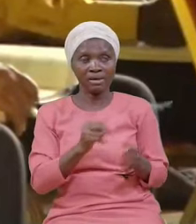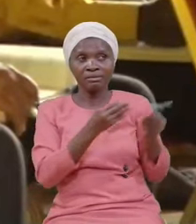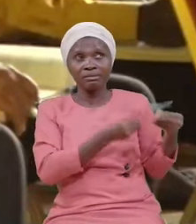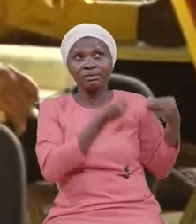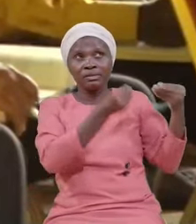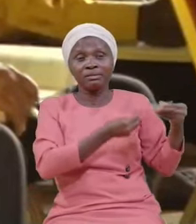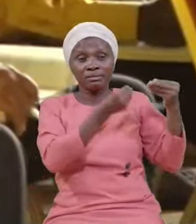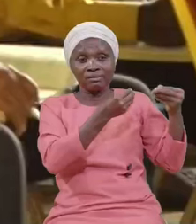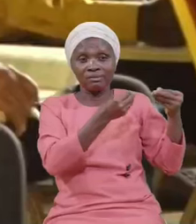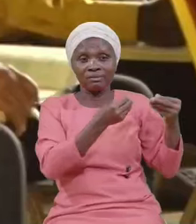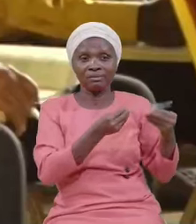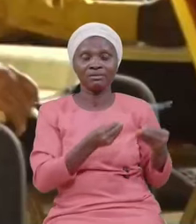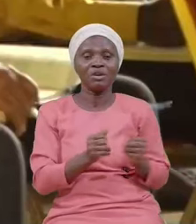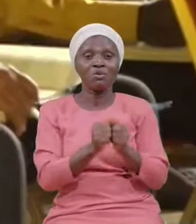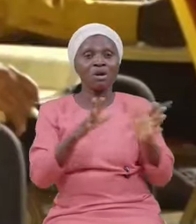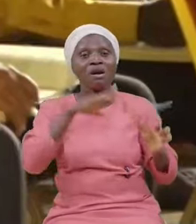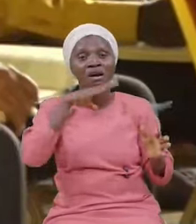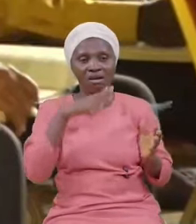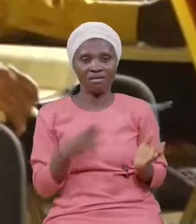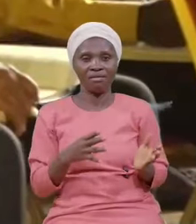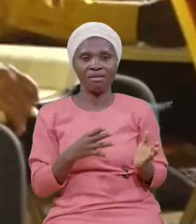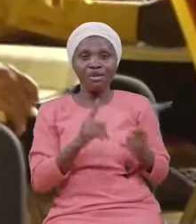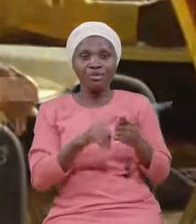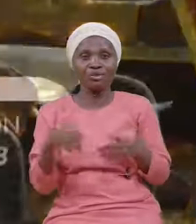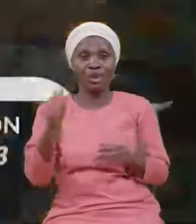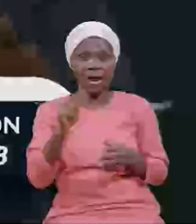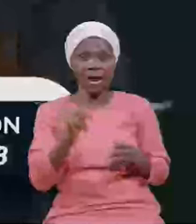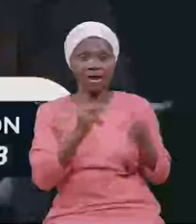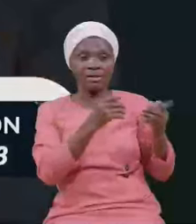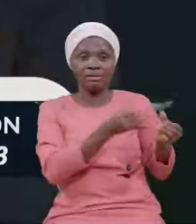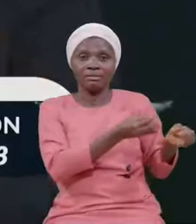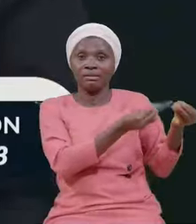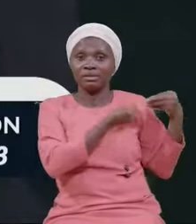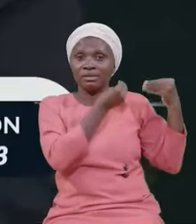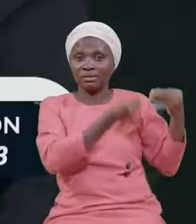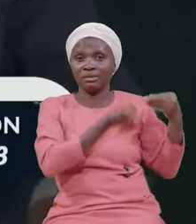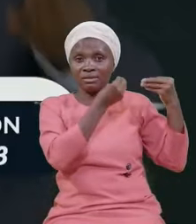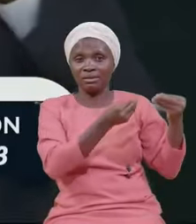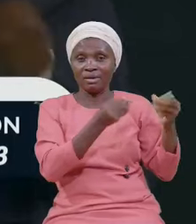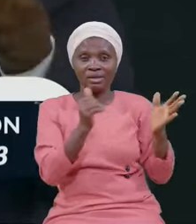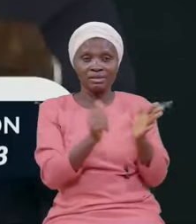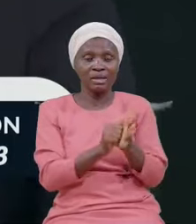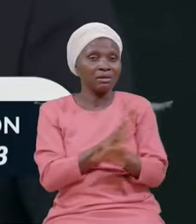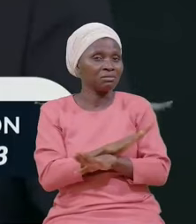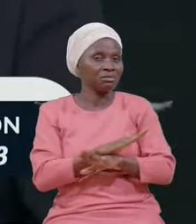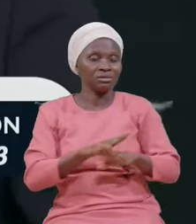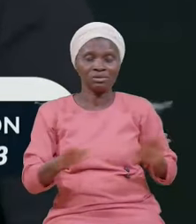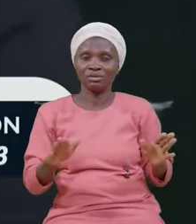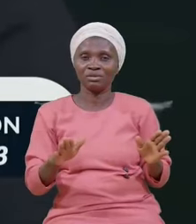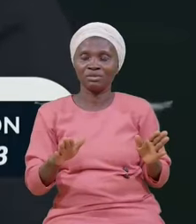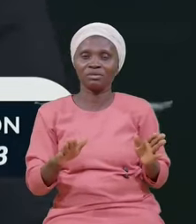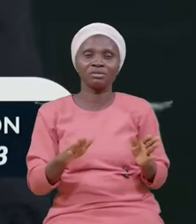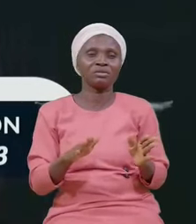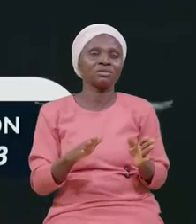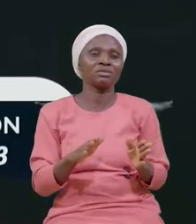souiller, pour un héritage qui ne peut ni se souiller, pour un héritage qui ne se peut ni flétrir, lequel vous est